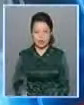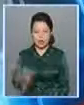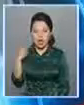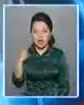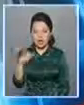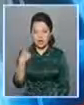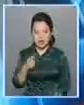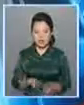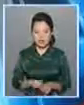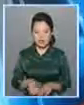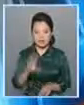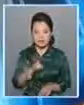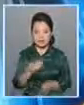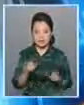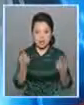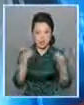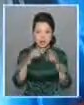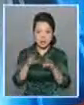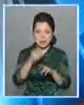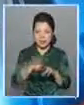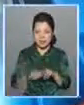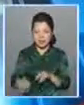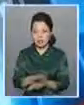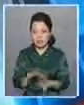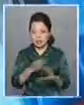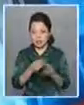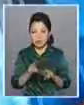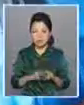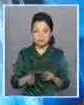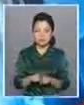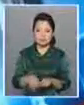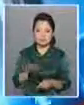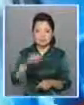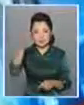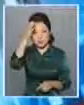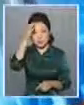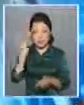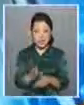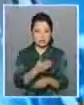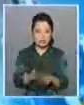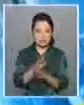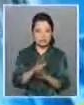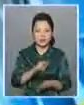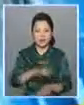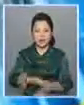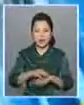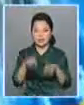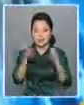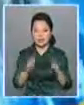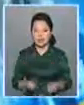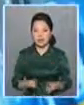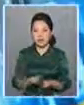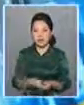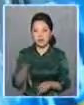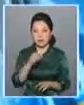Ақтөбе өңірі туристік индустрияны дамытуға ден қойып отыр. Өңірге ғылыми тәжірибелік талдау жүргізілуде қазір. Арнайы тапсырыс пен